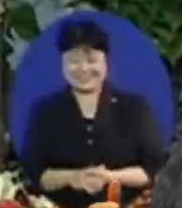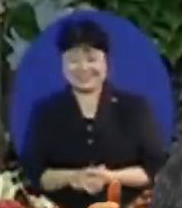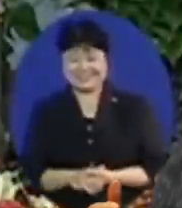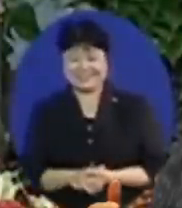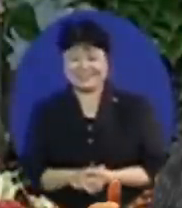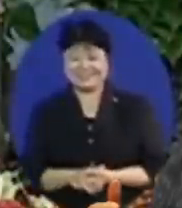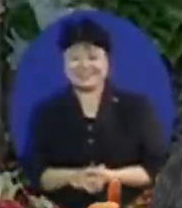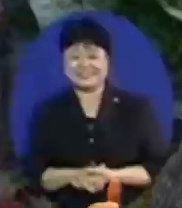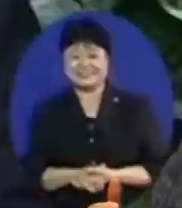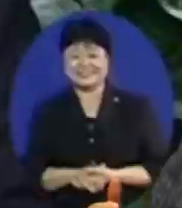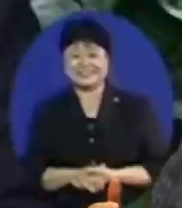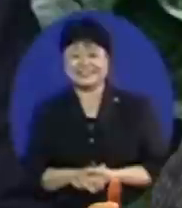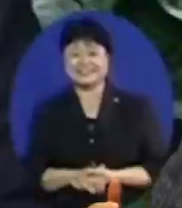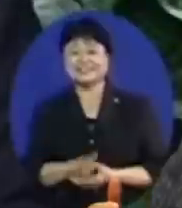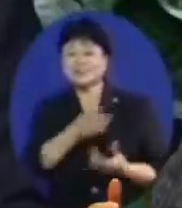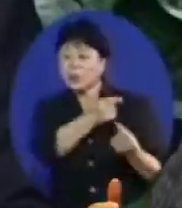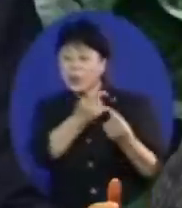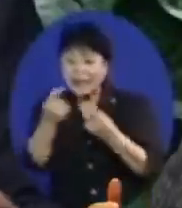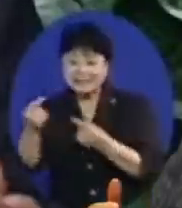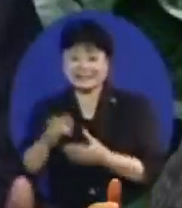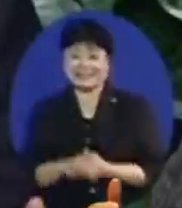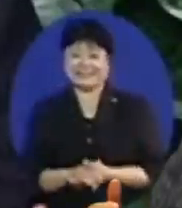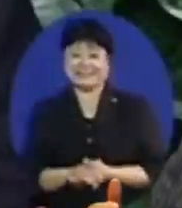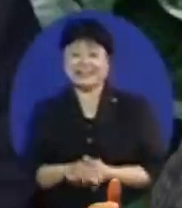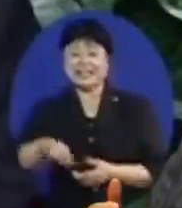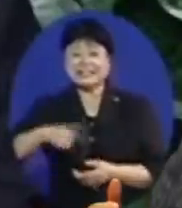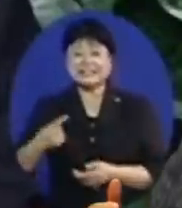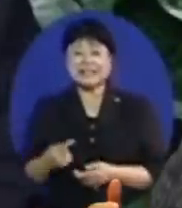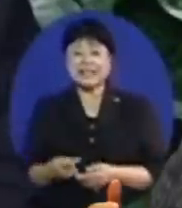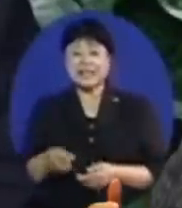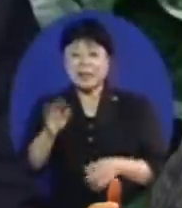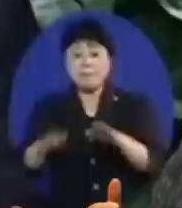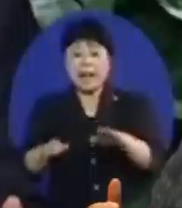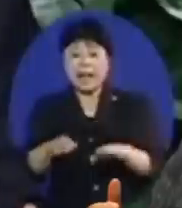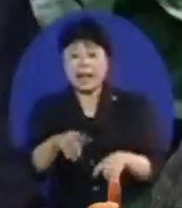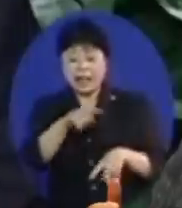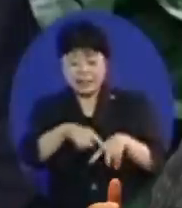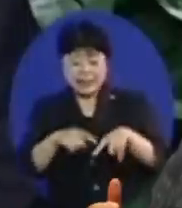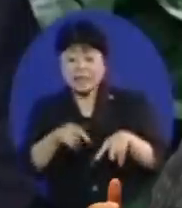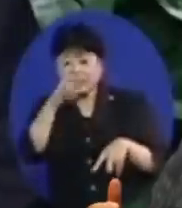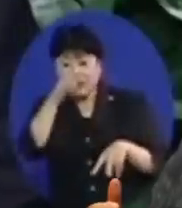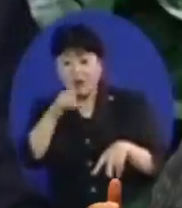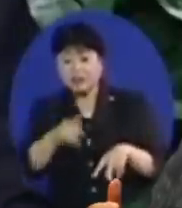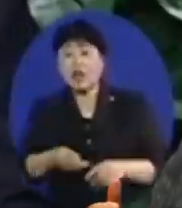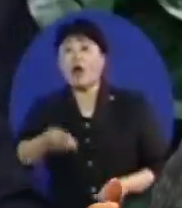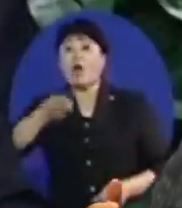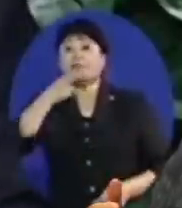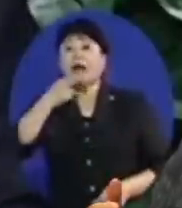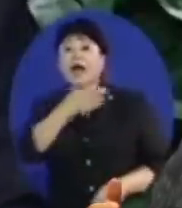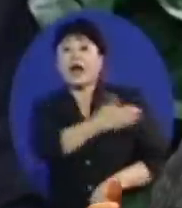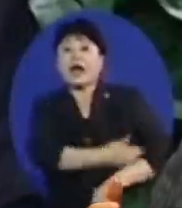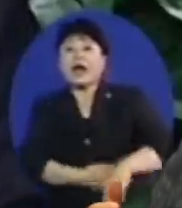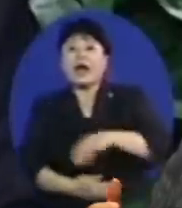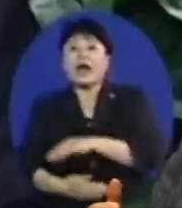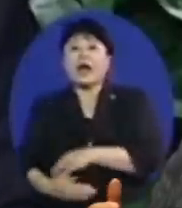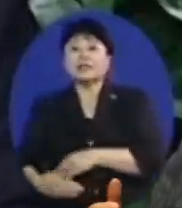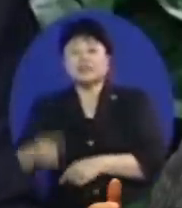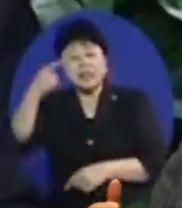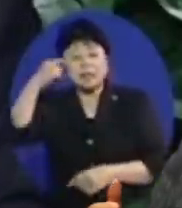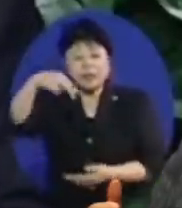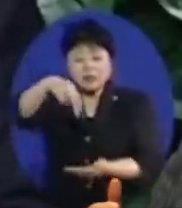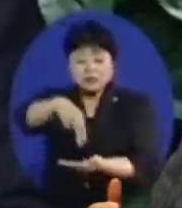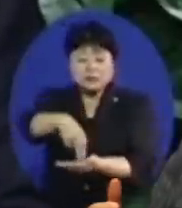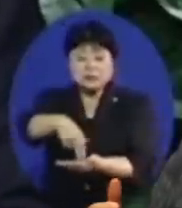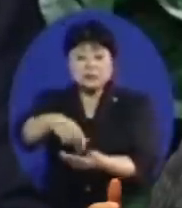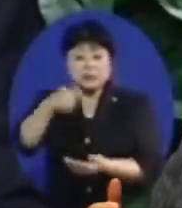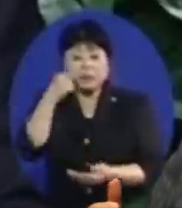있습니다. 이처럼 자기 팔다리가 있으면서도 팔다리가 없다고 생각하면 설 수가 없습니다.